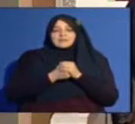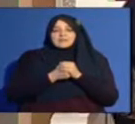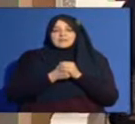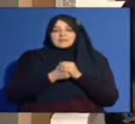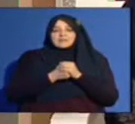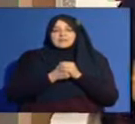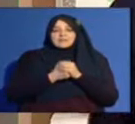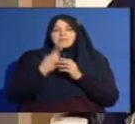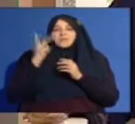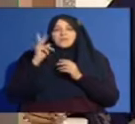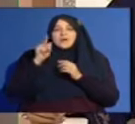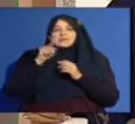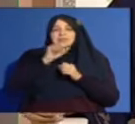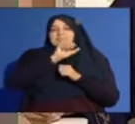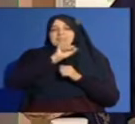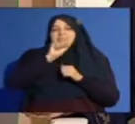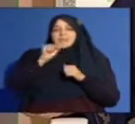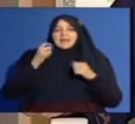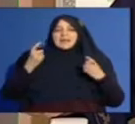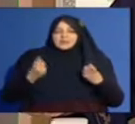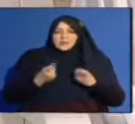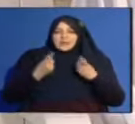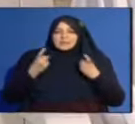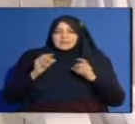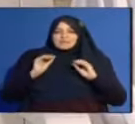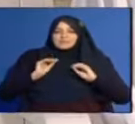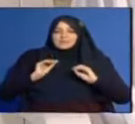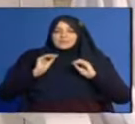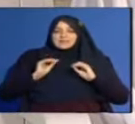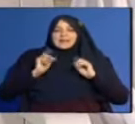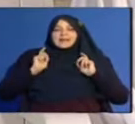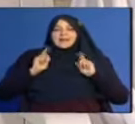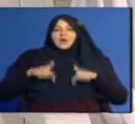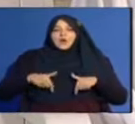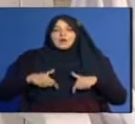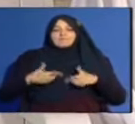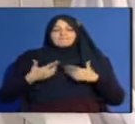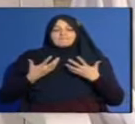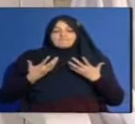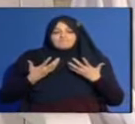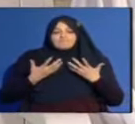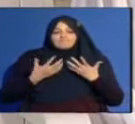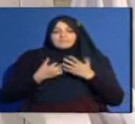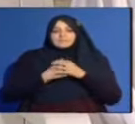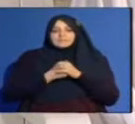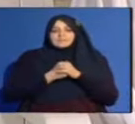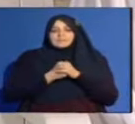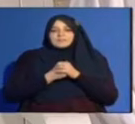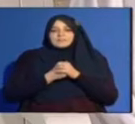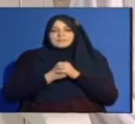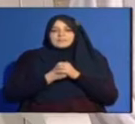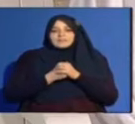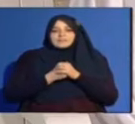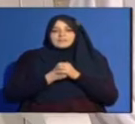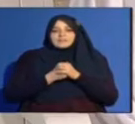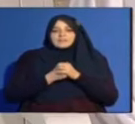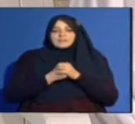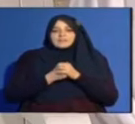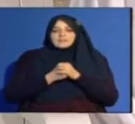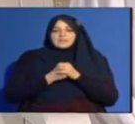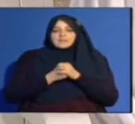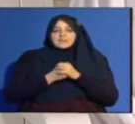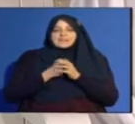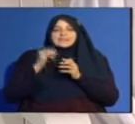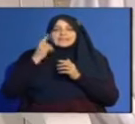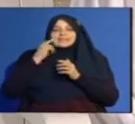لو سيستيم يعني كيفاش قرا وقاهم. نعم. رأي في المدرسة احنا شوف رانا محروقين على ولادنا هنا. تبعث